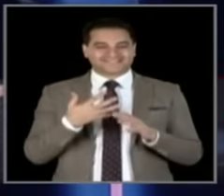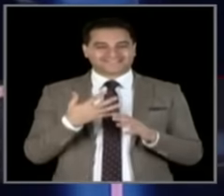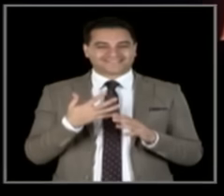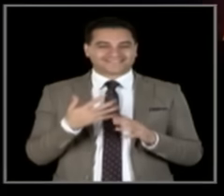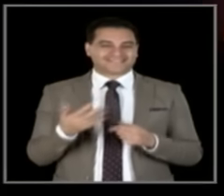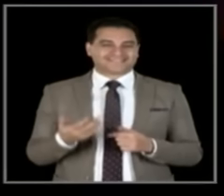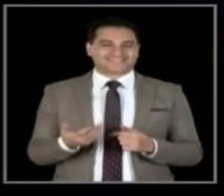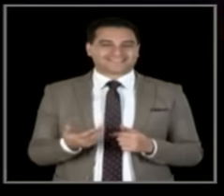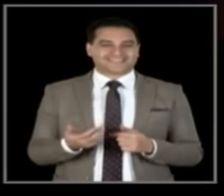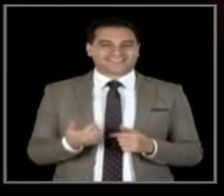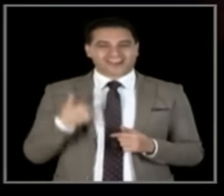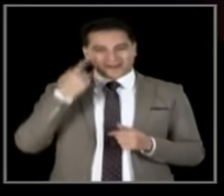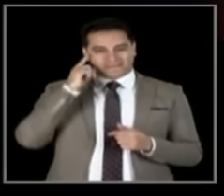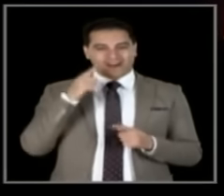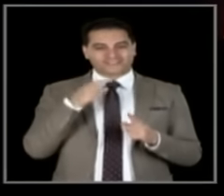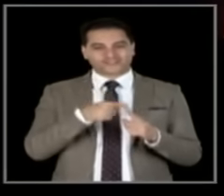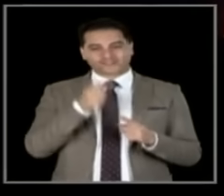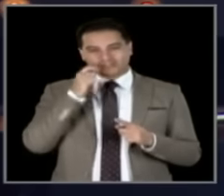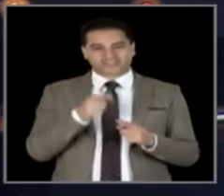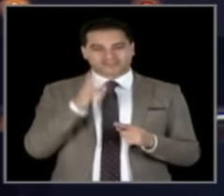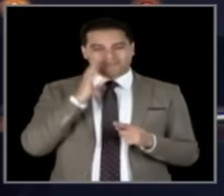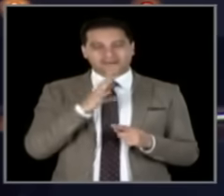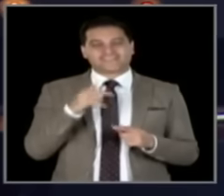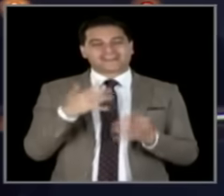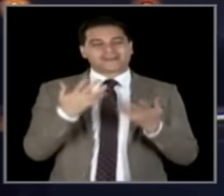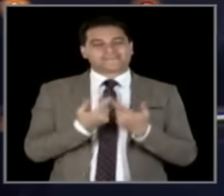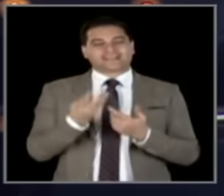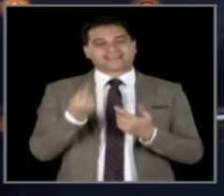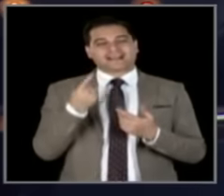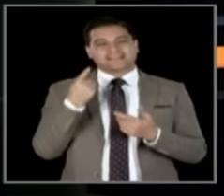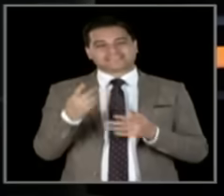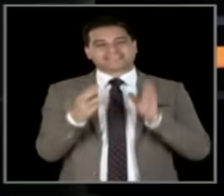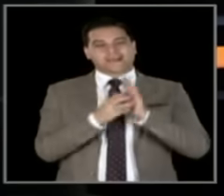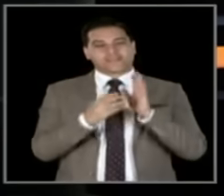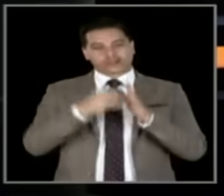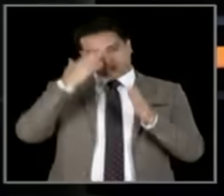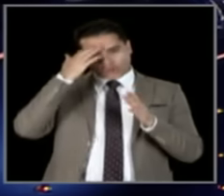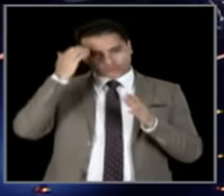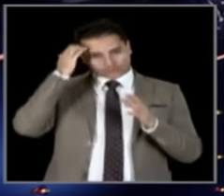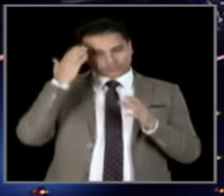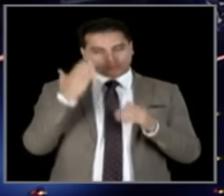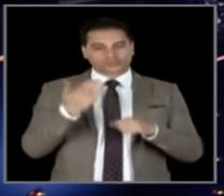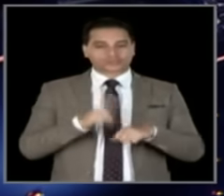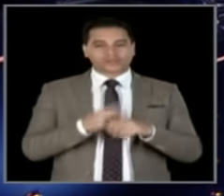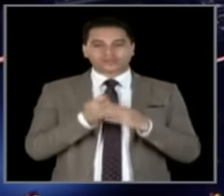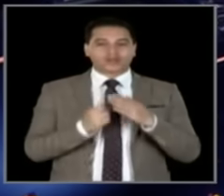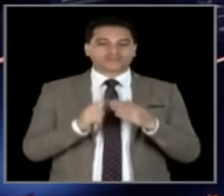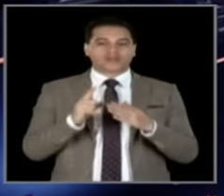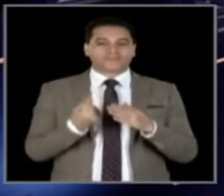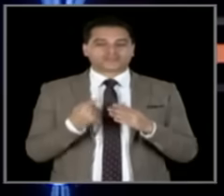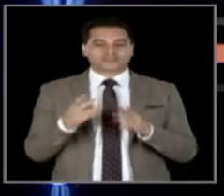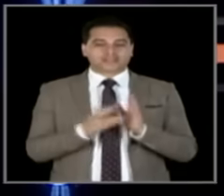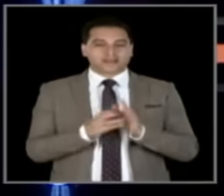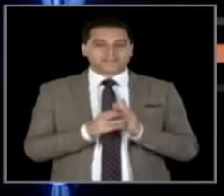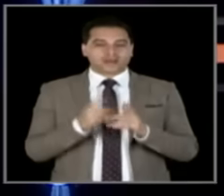هو 1400 معرفش غيره. أيوه، هو معروف إن هو كريم. 30 جامعة أسيوط. الحمد لله. ناقص 15